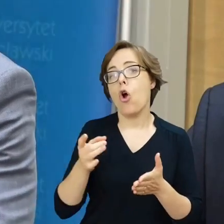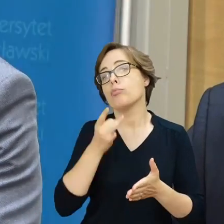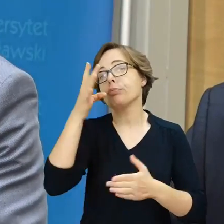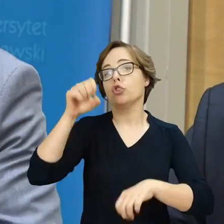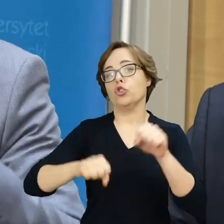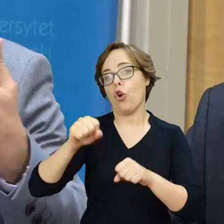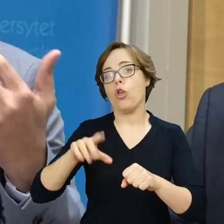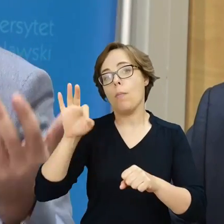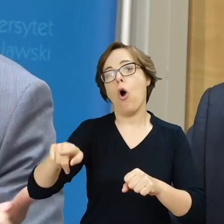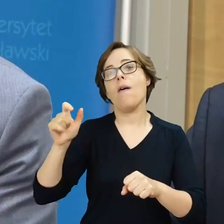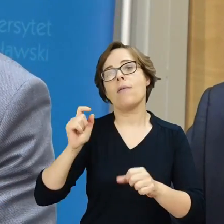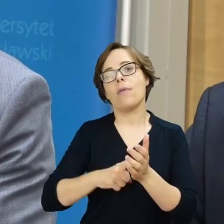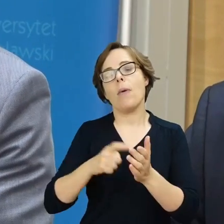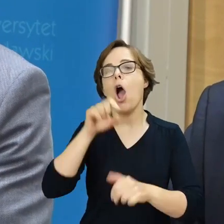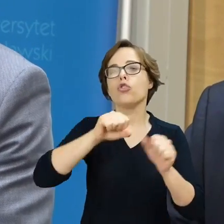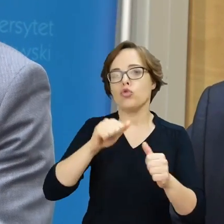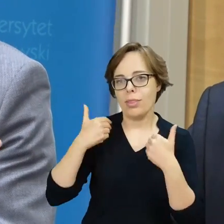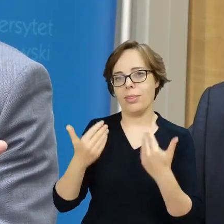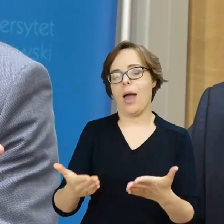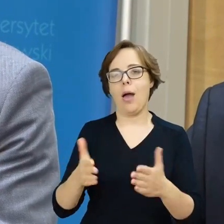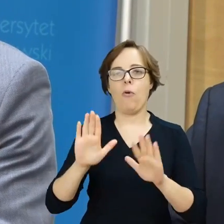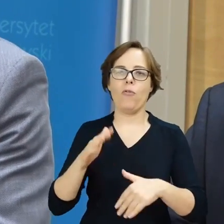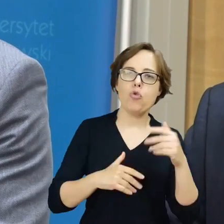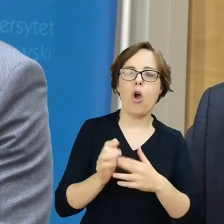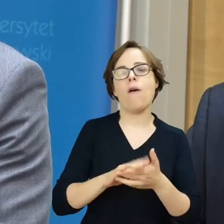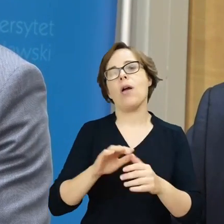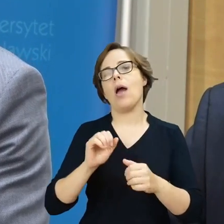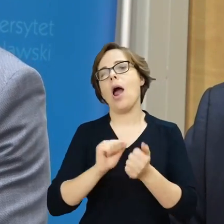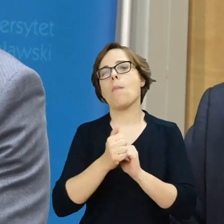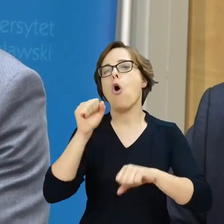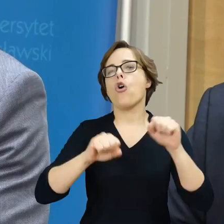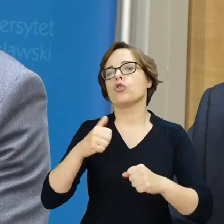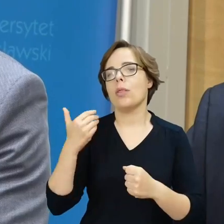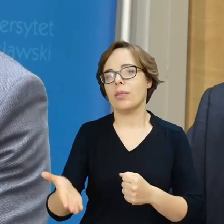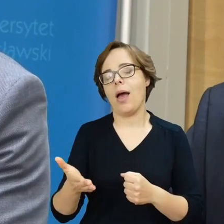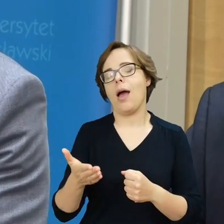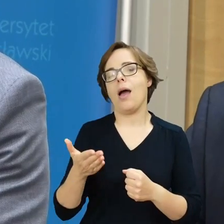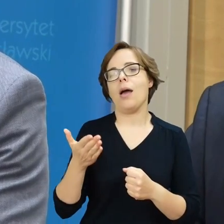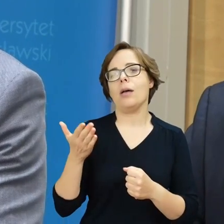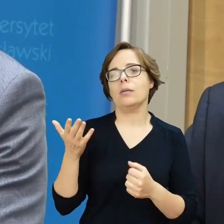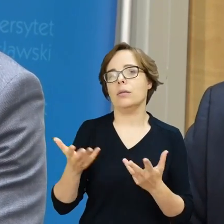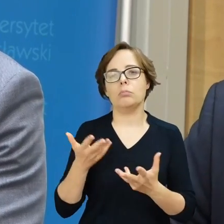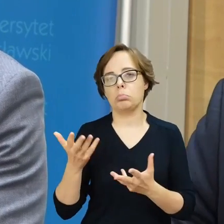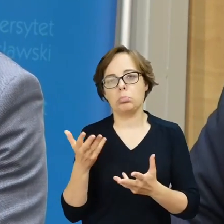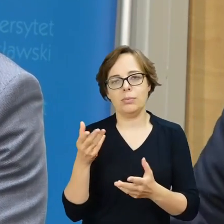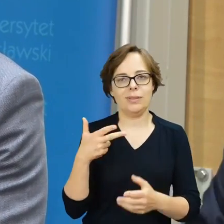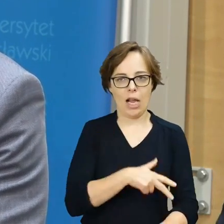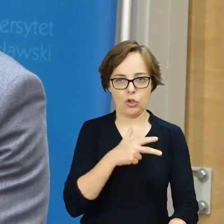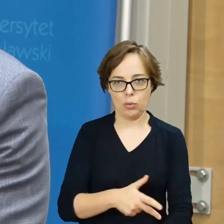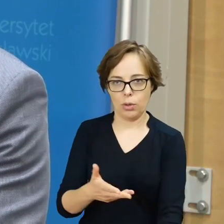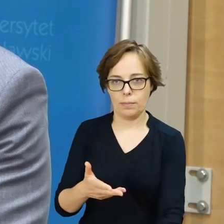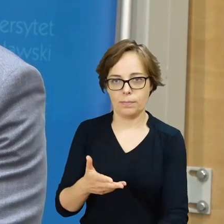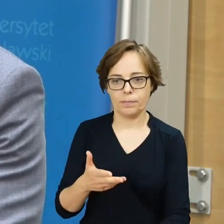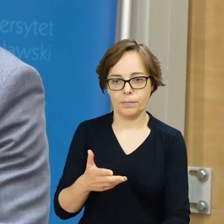da pozwolenie na budowę, zasiłek i on mówi, wygrałem czy przegrałem, ja tego nie rozumiem, co tutaj jest na tej sali. Proszę mi powiedzieć, jaka